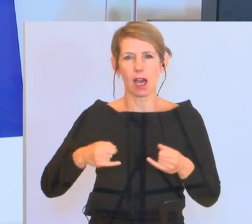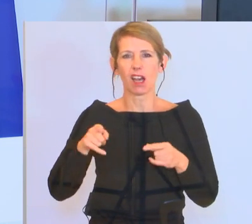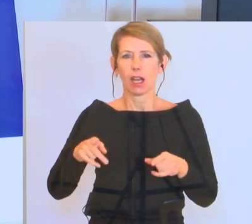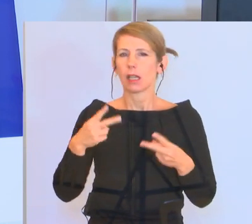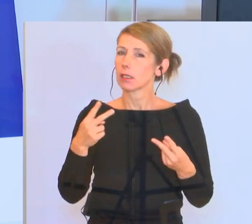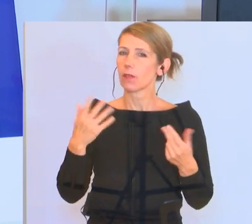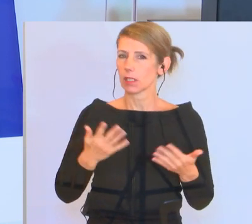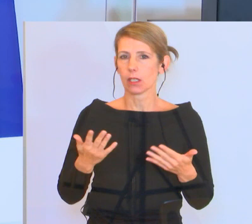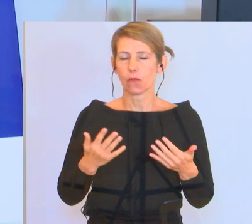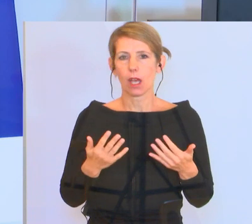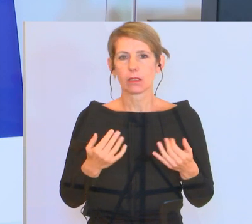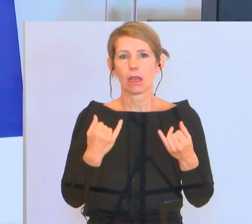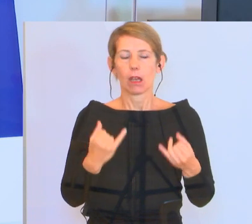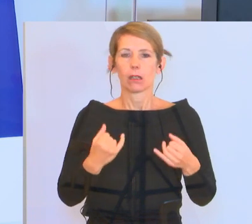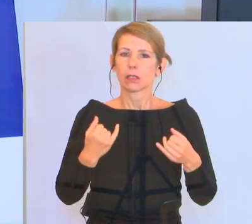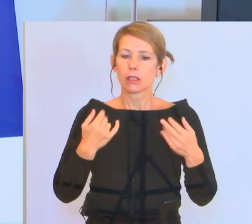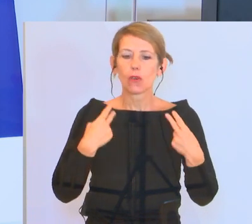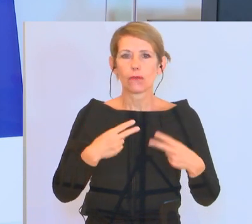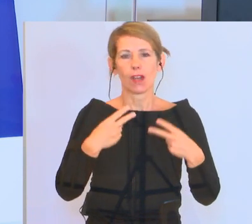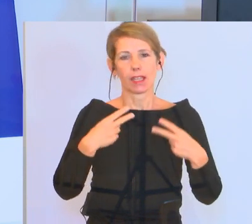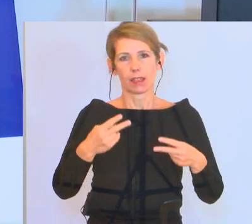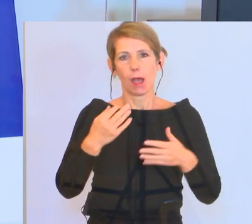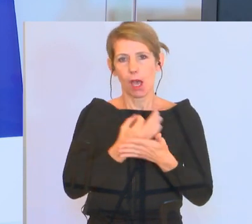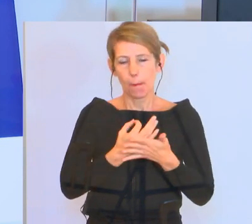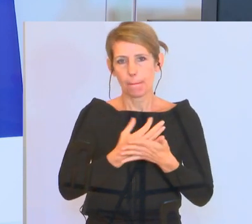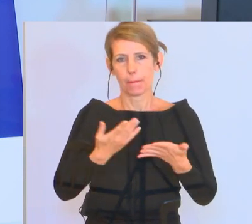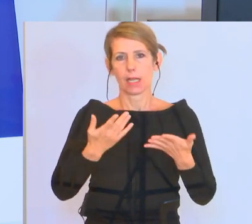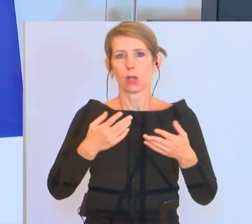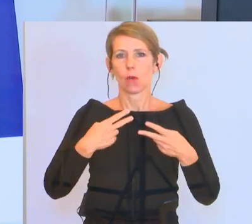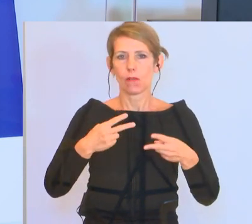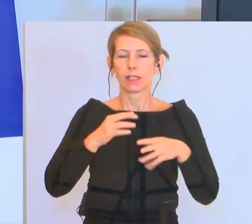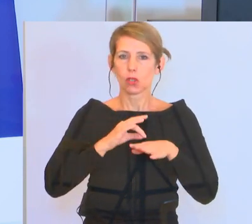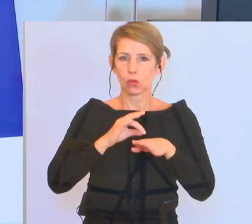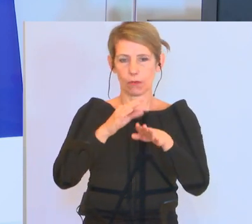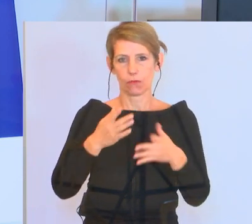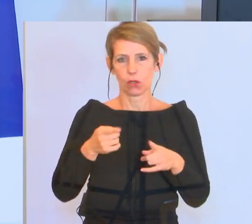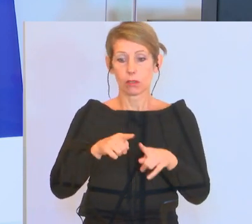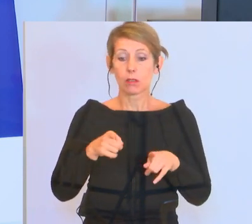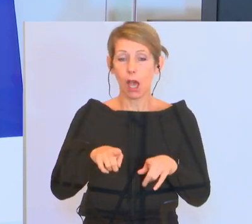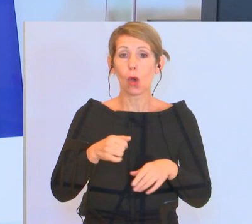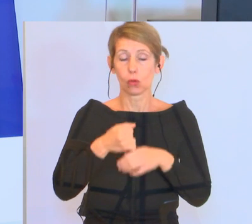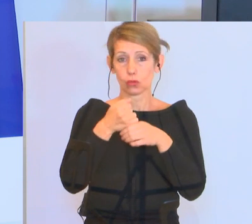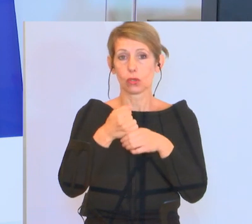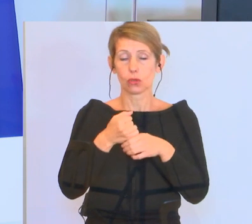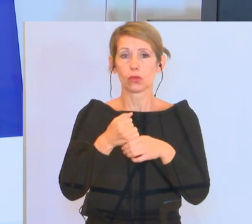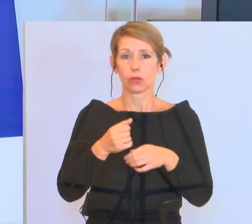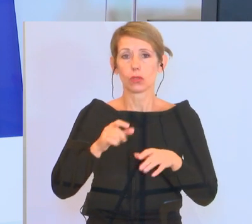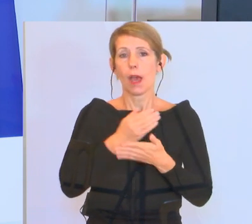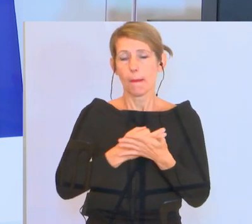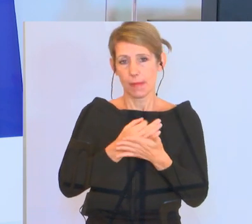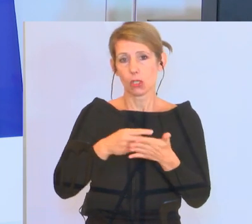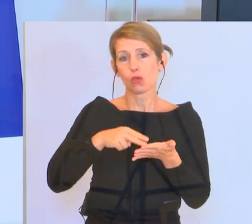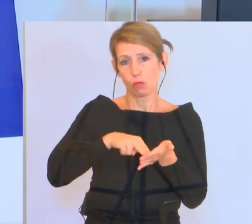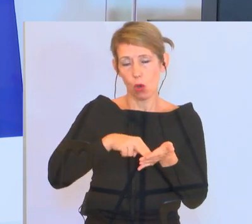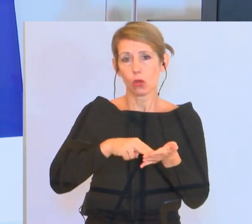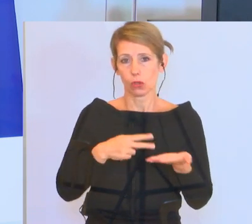darum, jetzt Weiter- und Ausbildungen durchzuführen. Diese werden auch unterstützt mit dem Bildungsbonus. Also